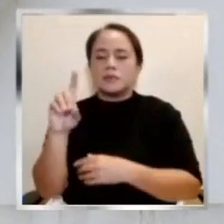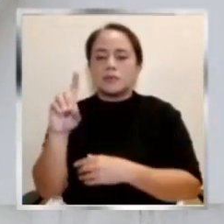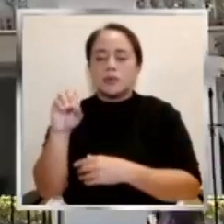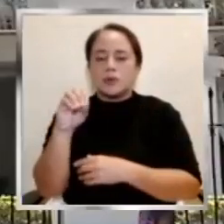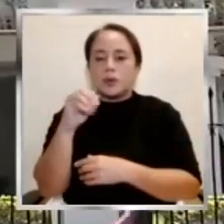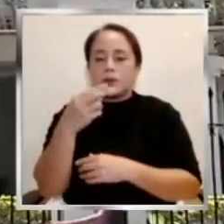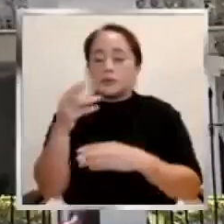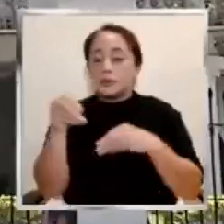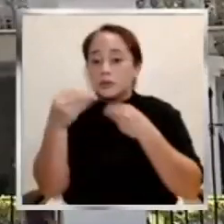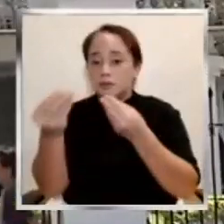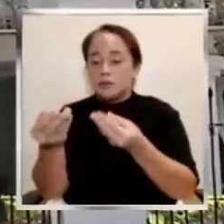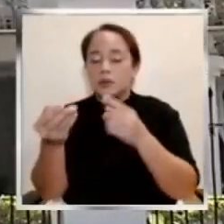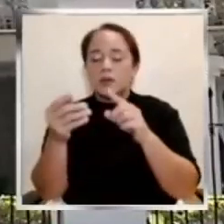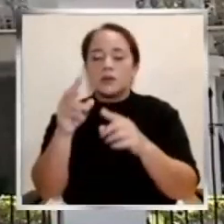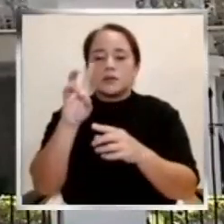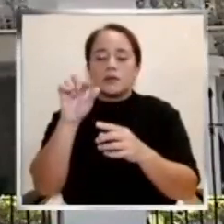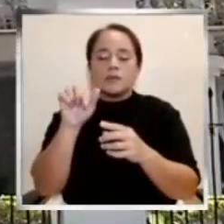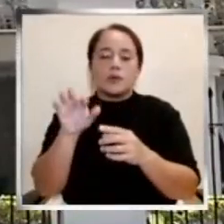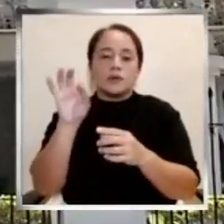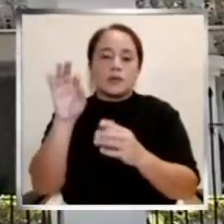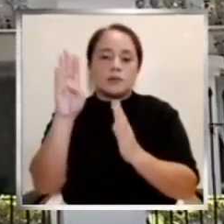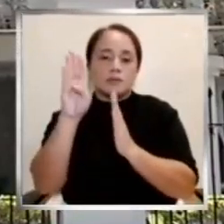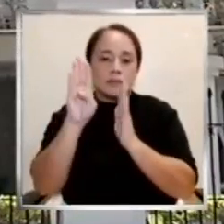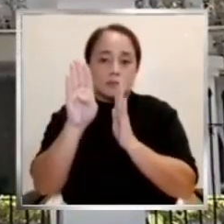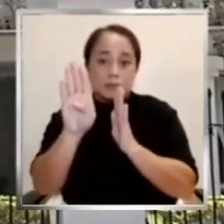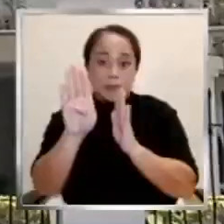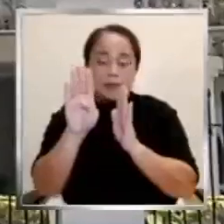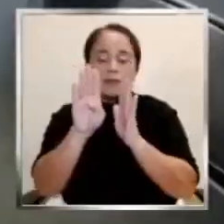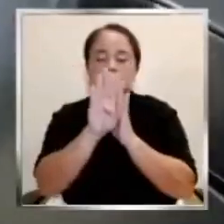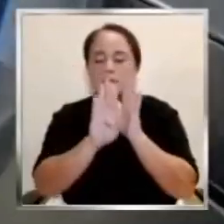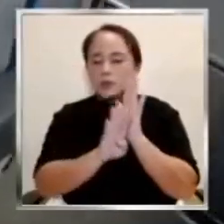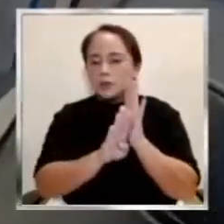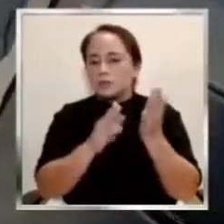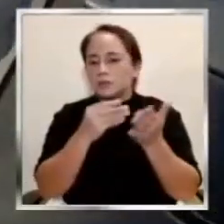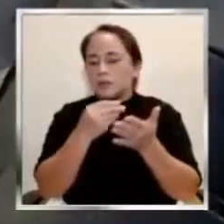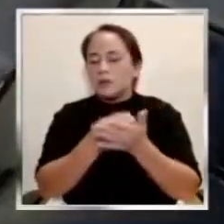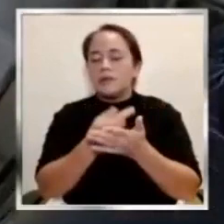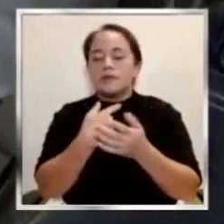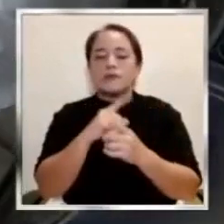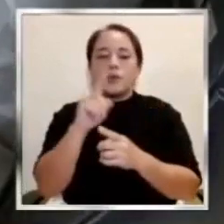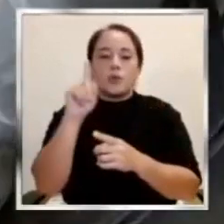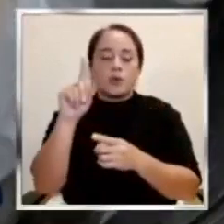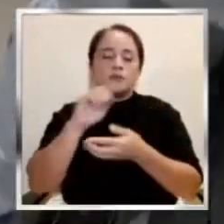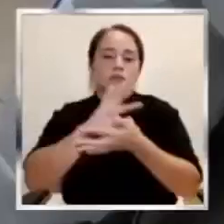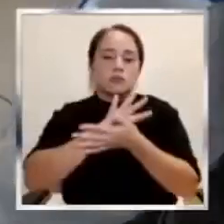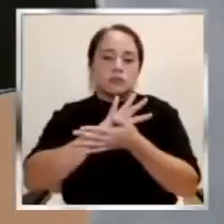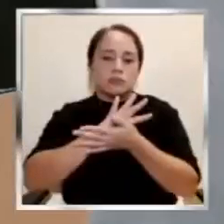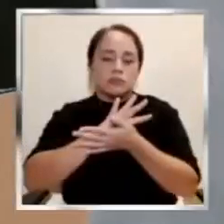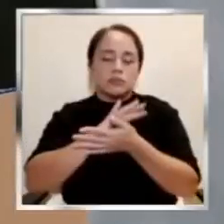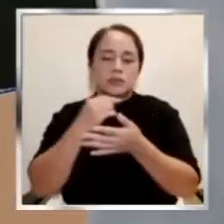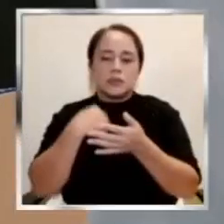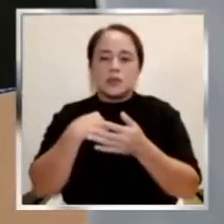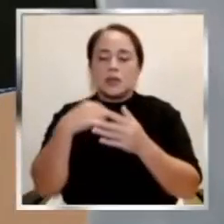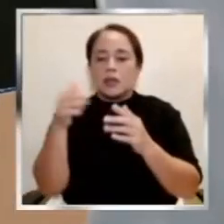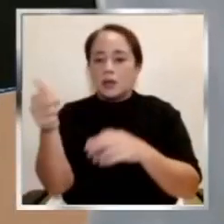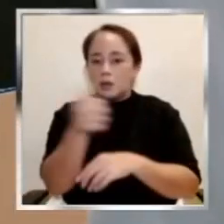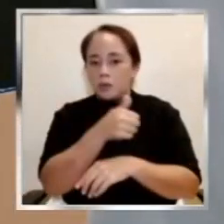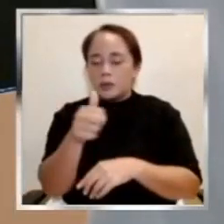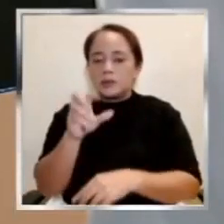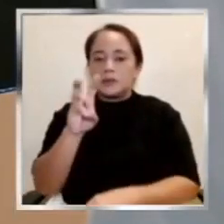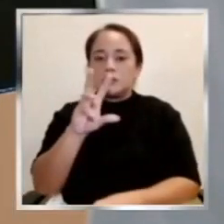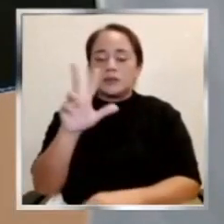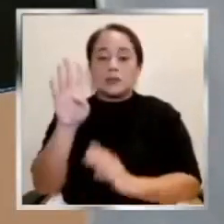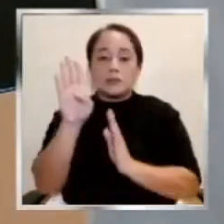7.9 billion pesos para sa one COVID-19 allowance. Humiling daw ng dagdag na 63 billion